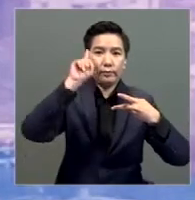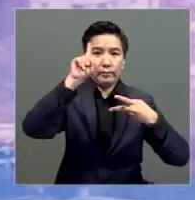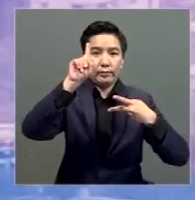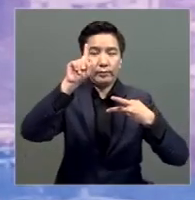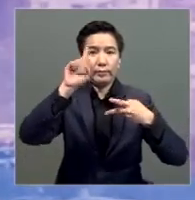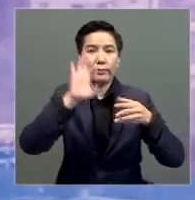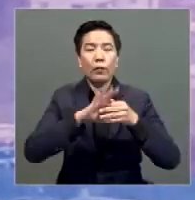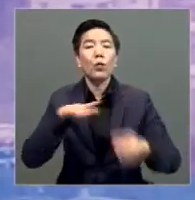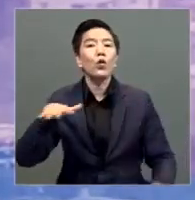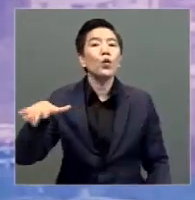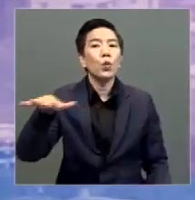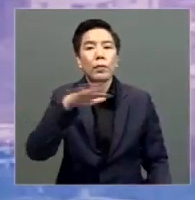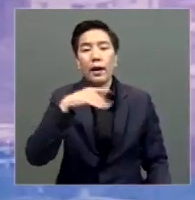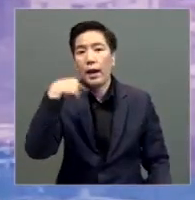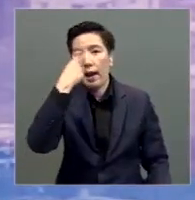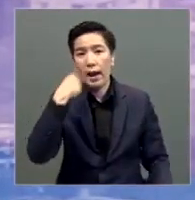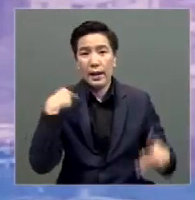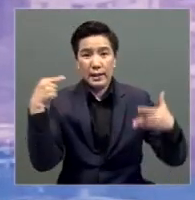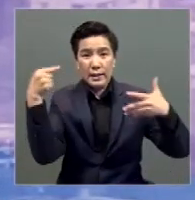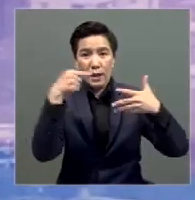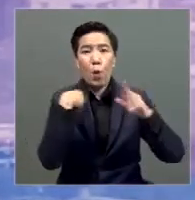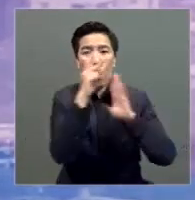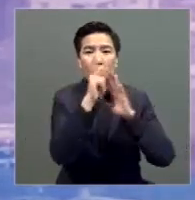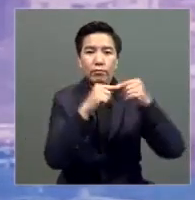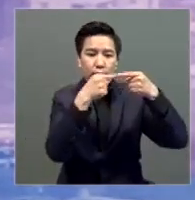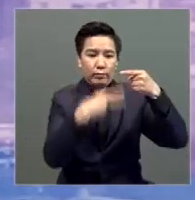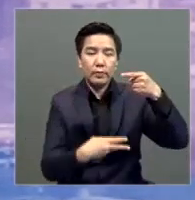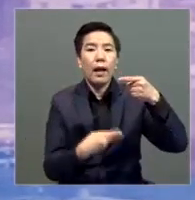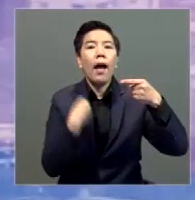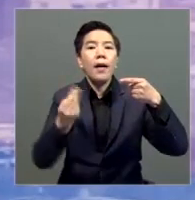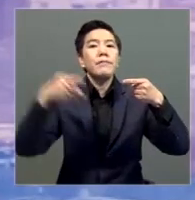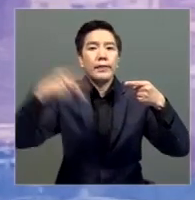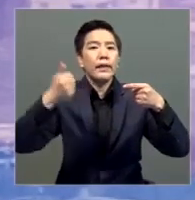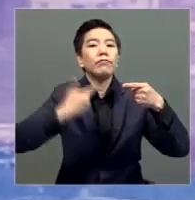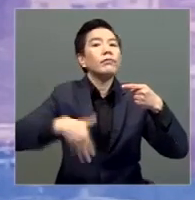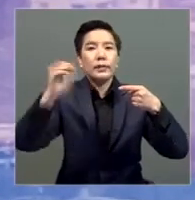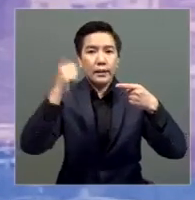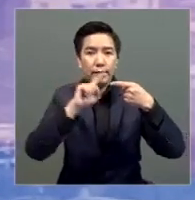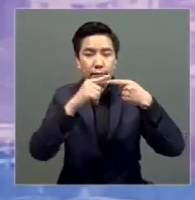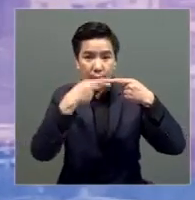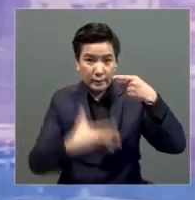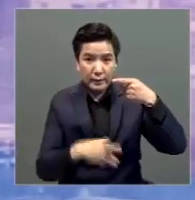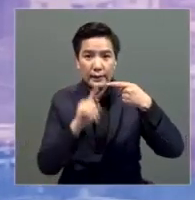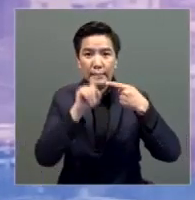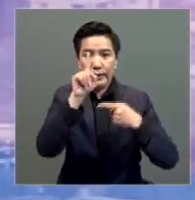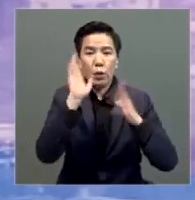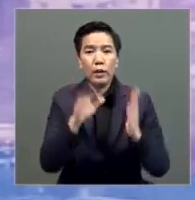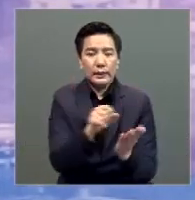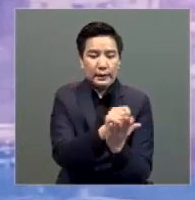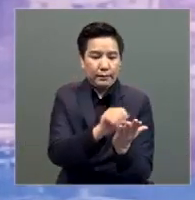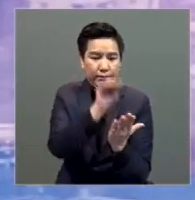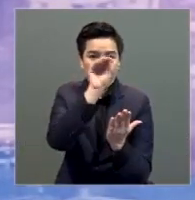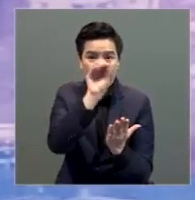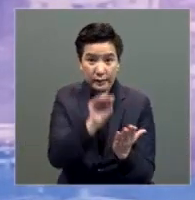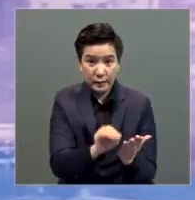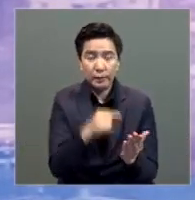เว้นเป็นการทั่วไปคือใครที่เข้าตามนี้ได้รับยกเว้นก็ได้แก่บุคคลที่เขาเขียนเอาไว้